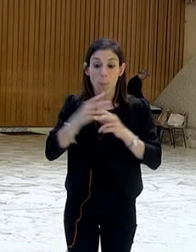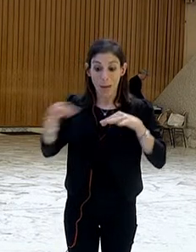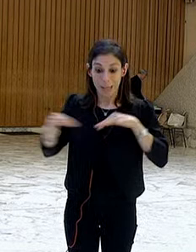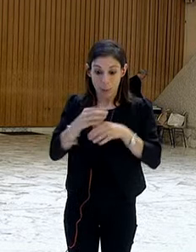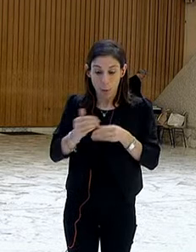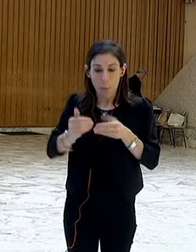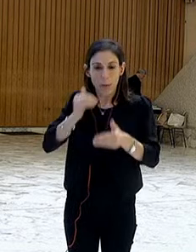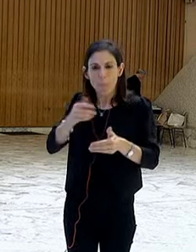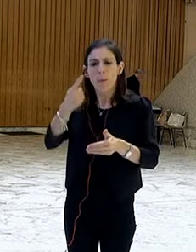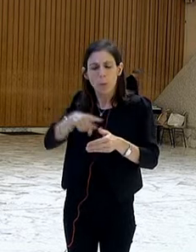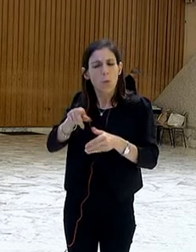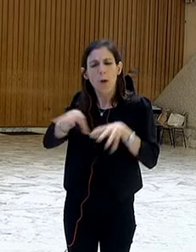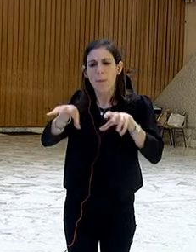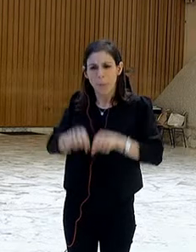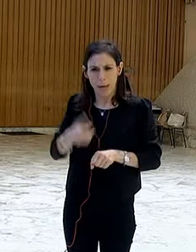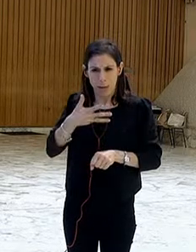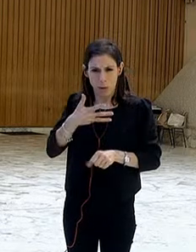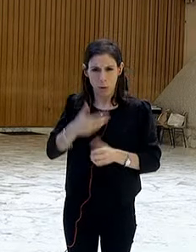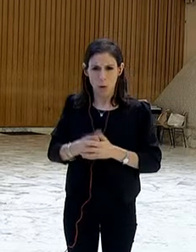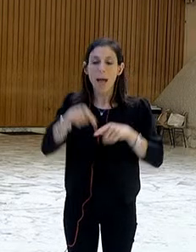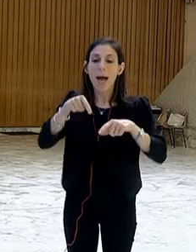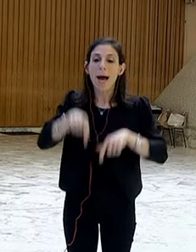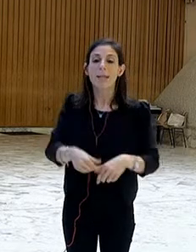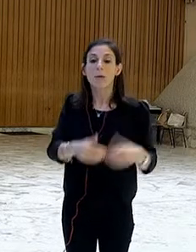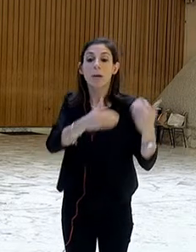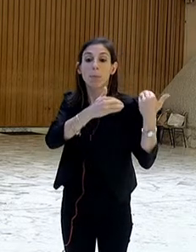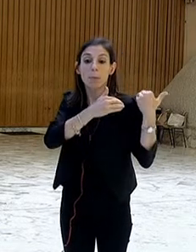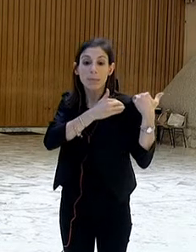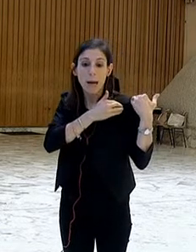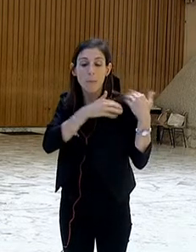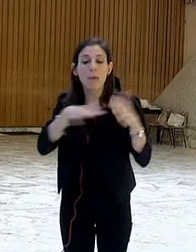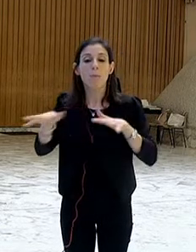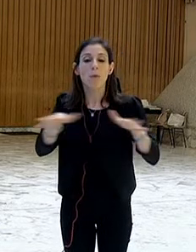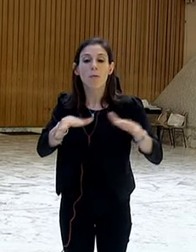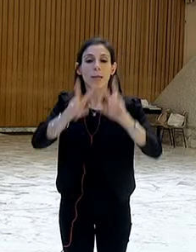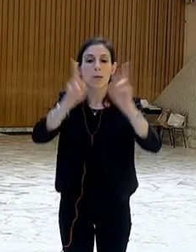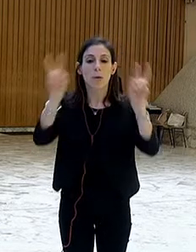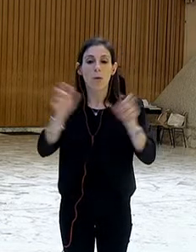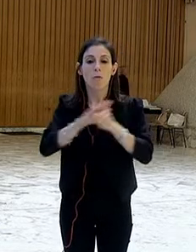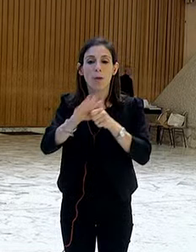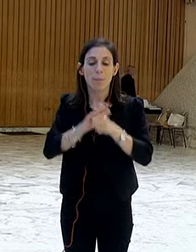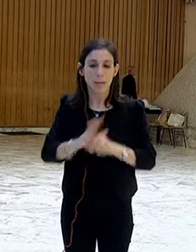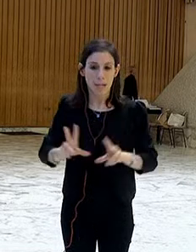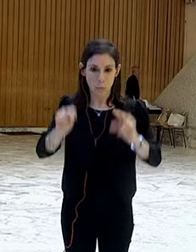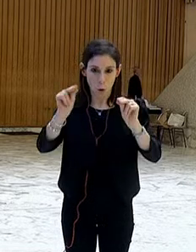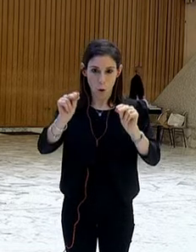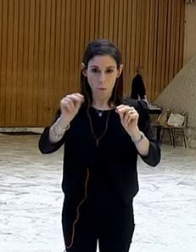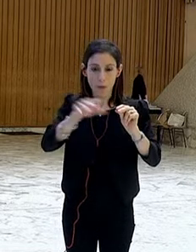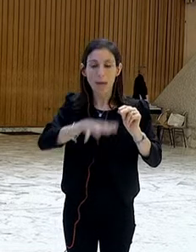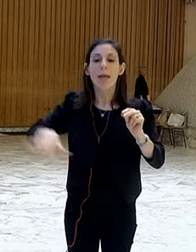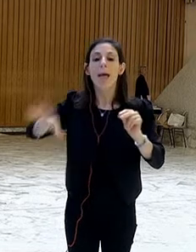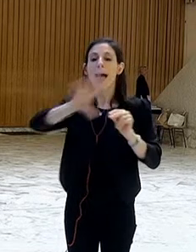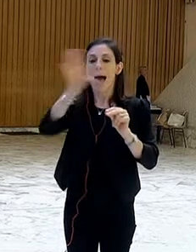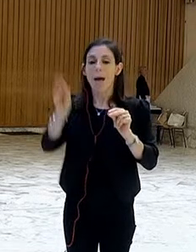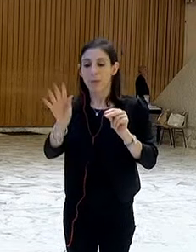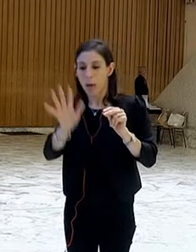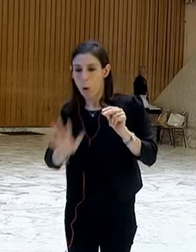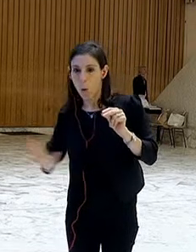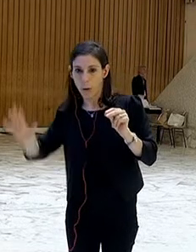matrimonio, sono ora responsabili del movimento Famiglie Nuove nell'area dell'Africa